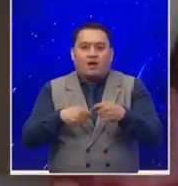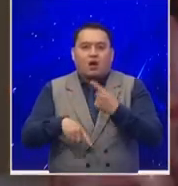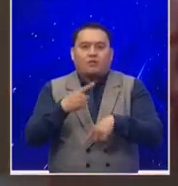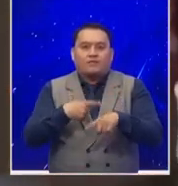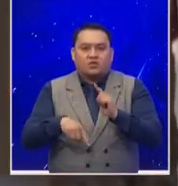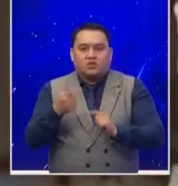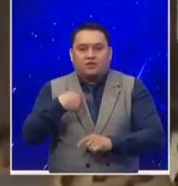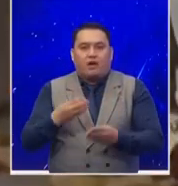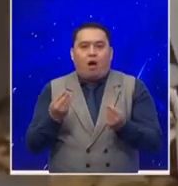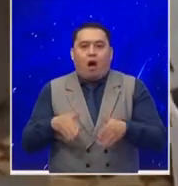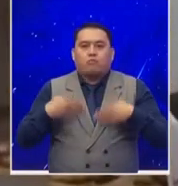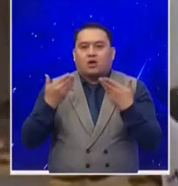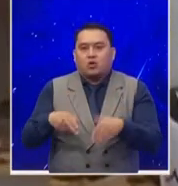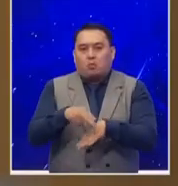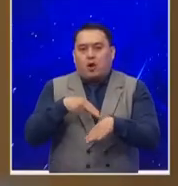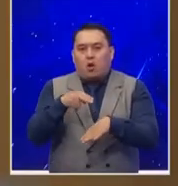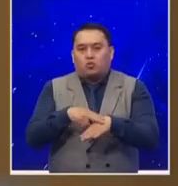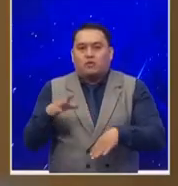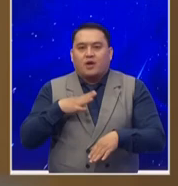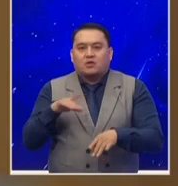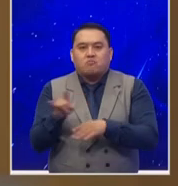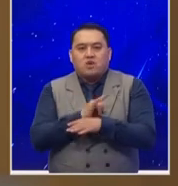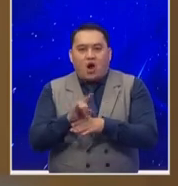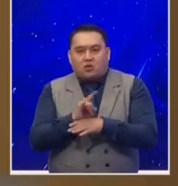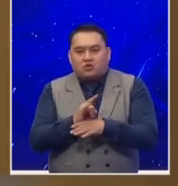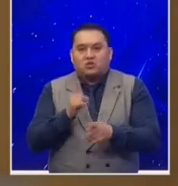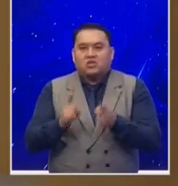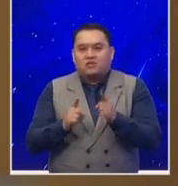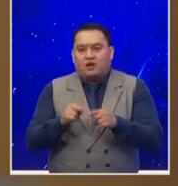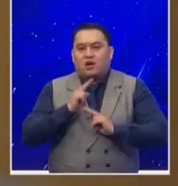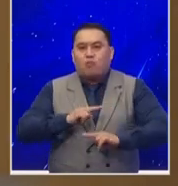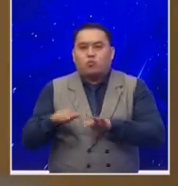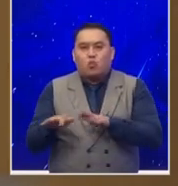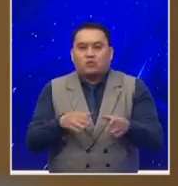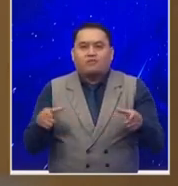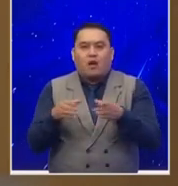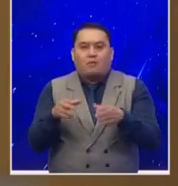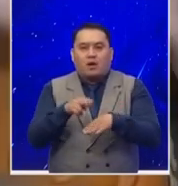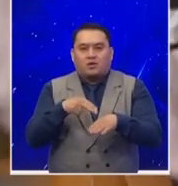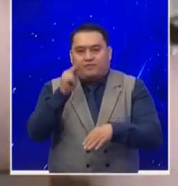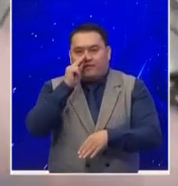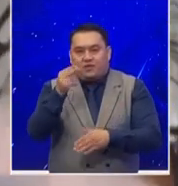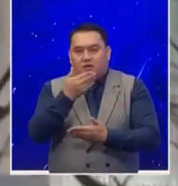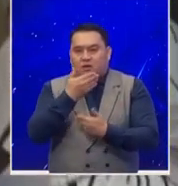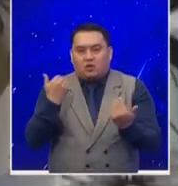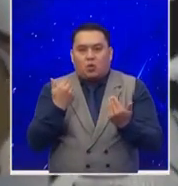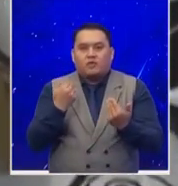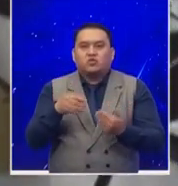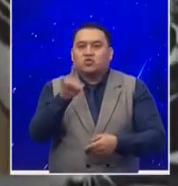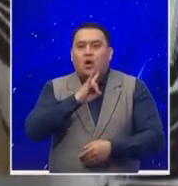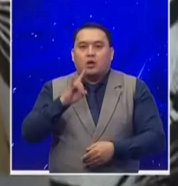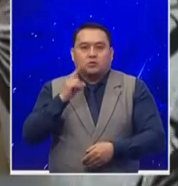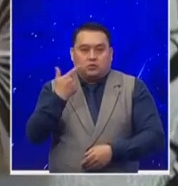свои кровные, обращались и в правоохранительные органы. Но мошеннических действий в работе компании полицейские не видят, ведь